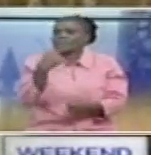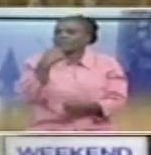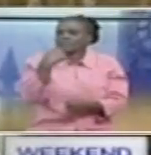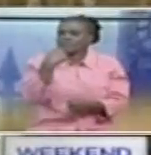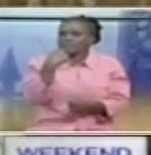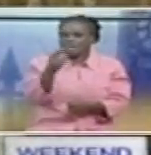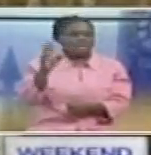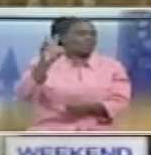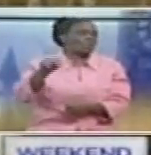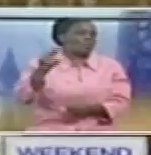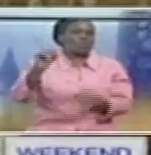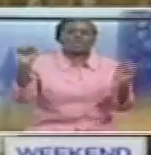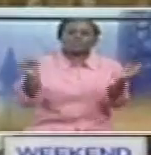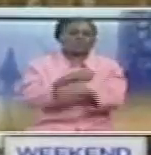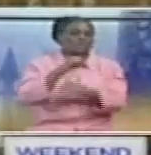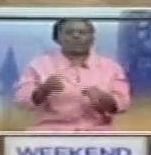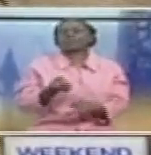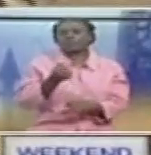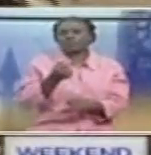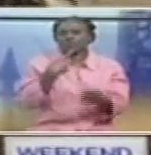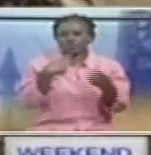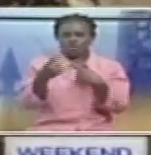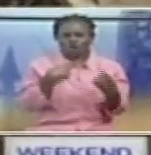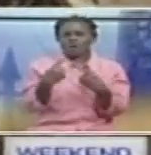Akaniambia kwamba hawezi ongea zaidi anatibiwa.